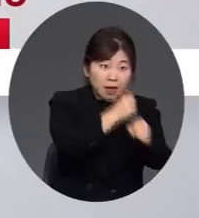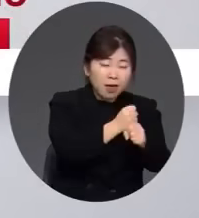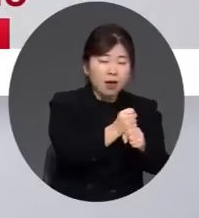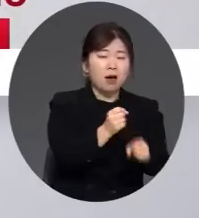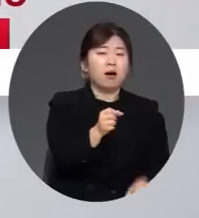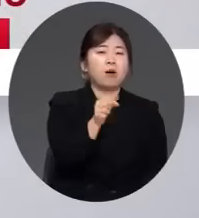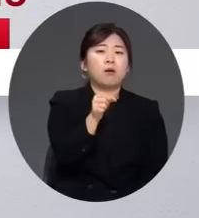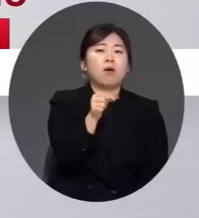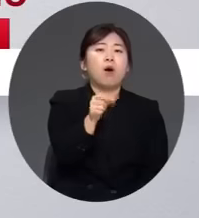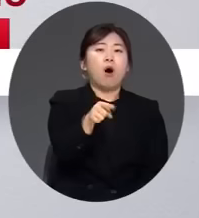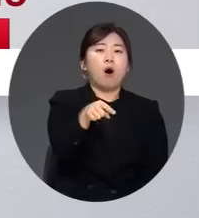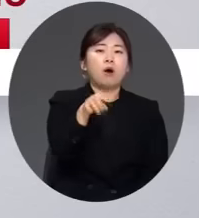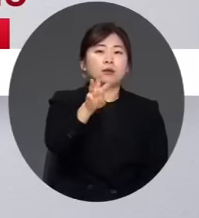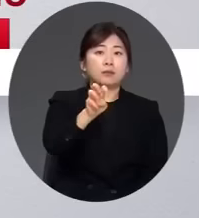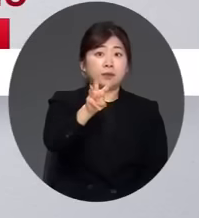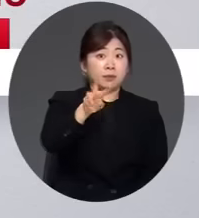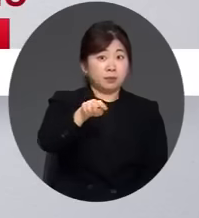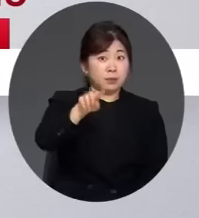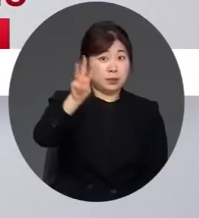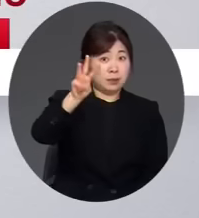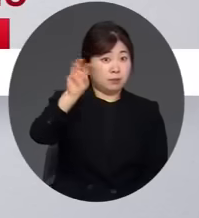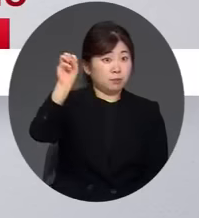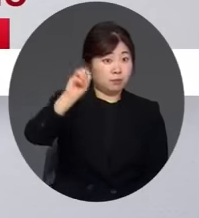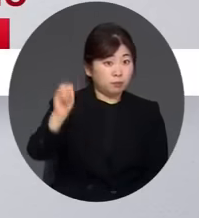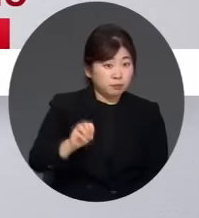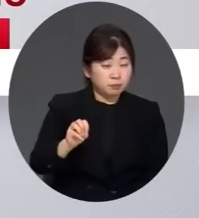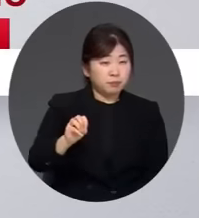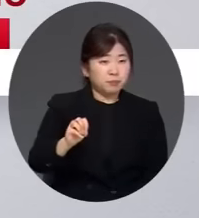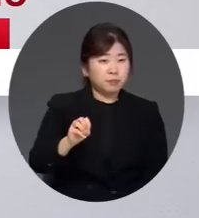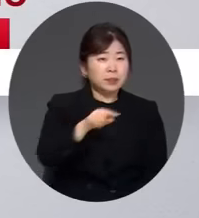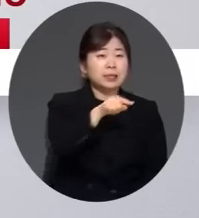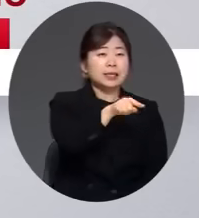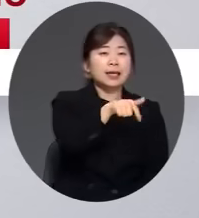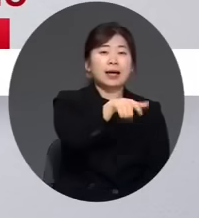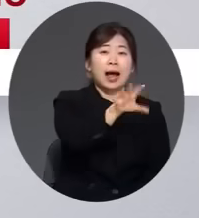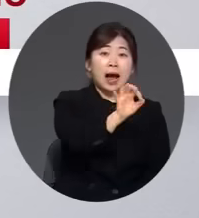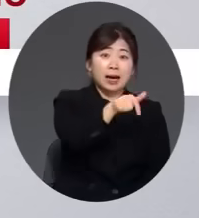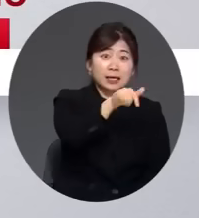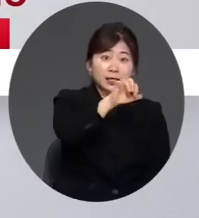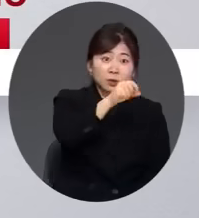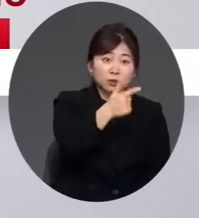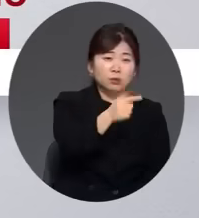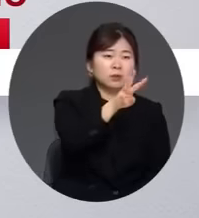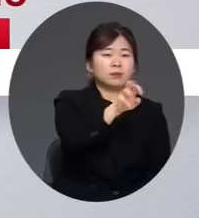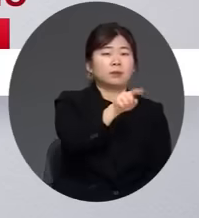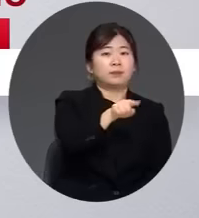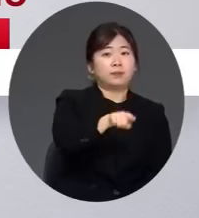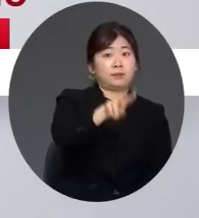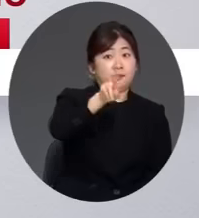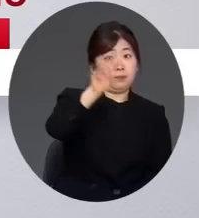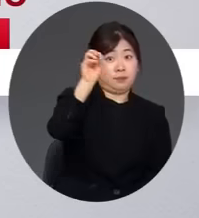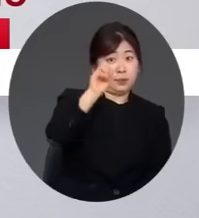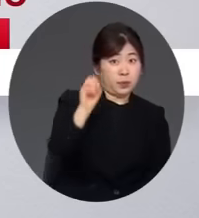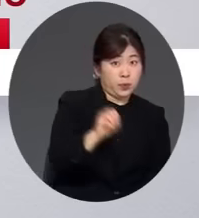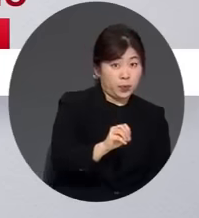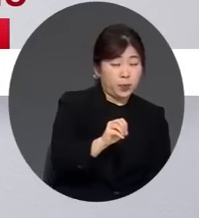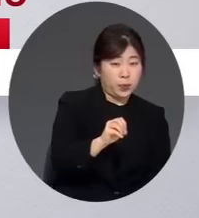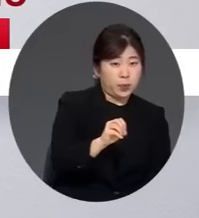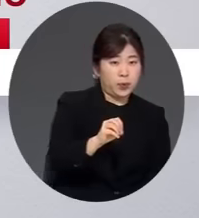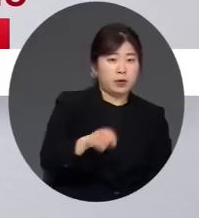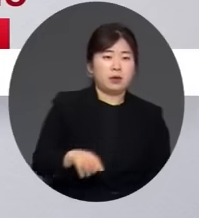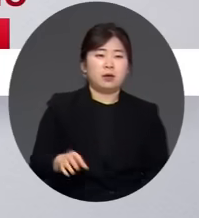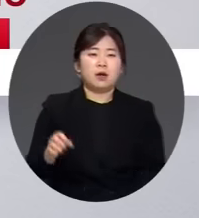허성무 전 창원시장 33.4% 국민의 임 강기윤 현 국회의원은 31.2% 5차 범위